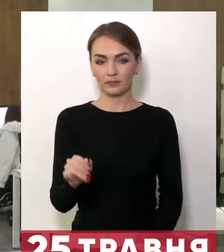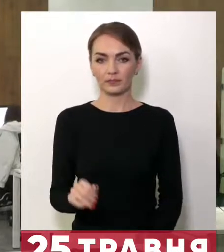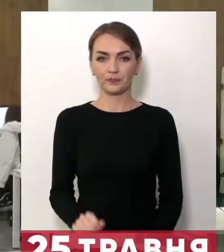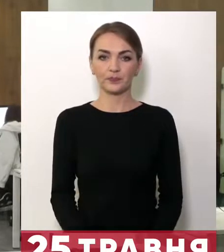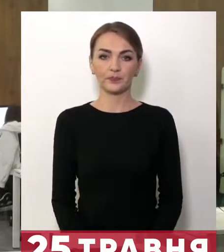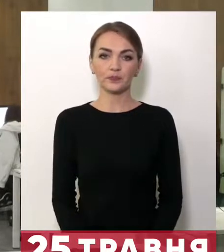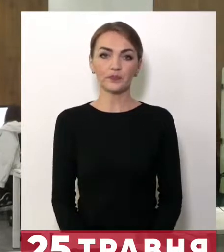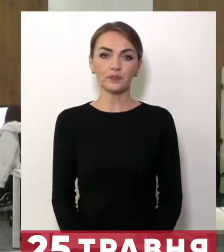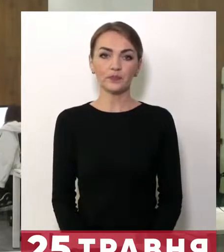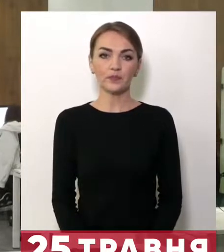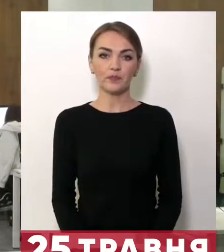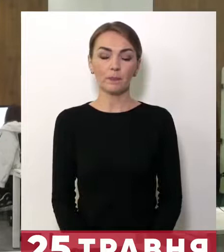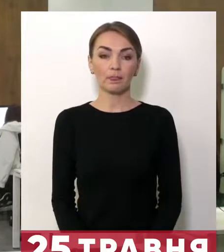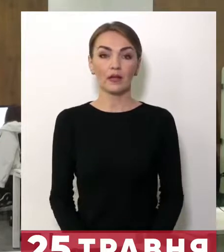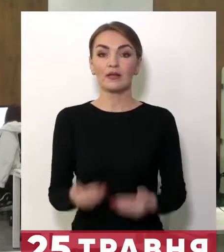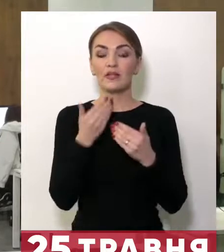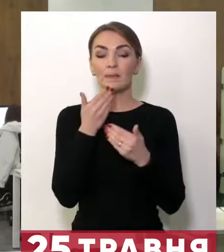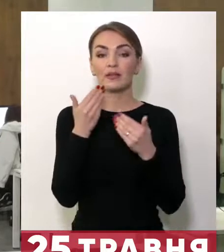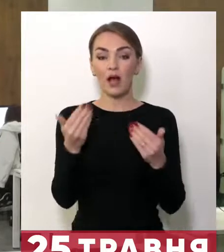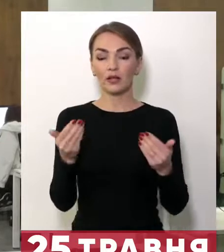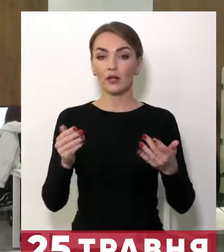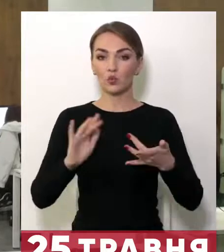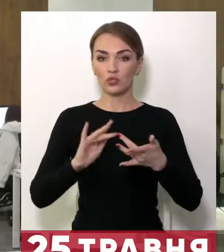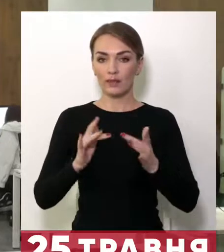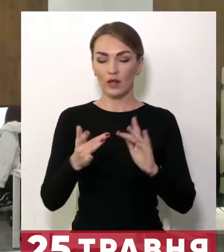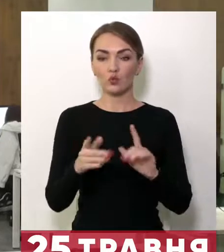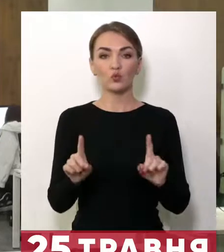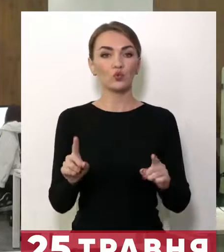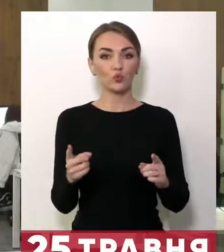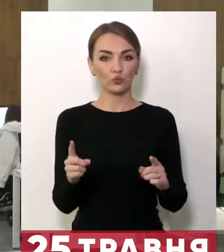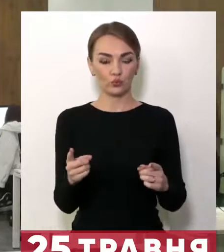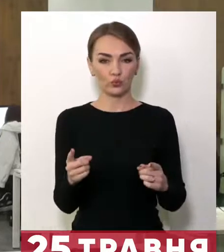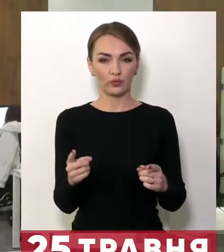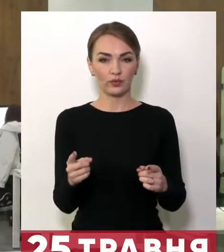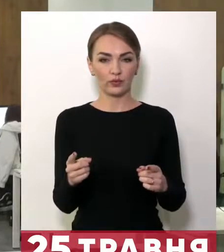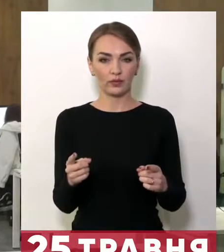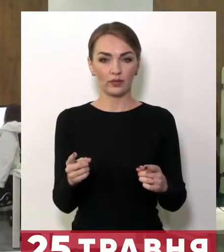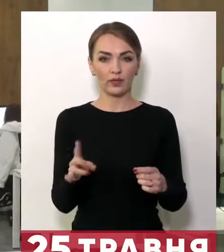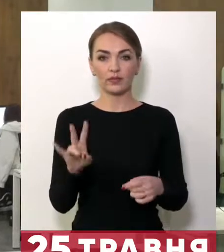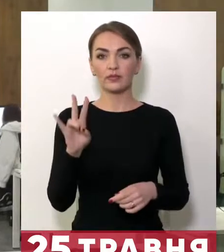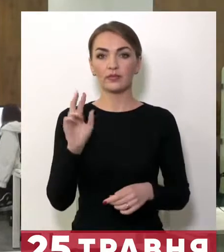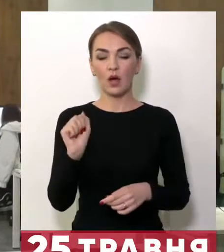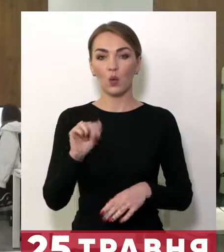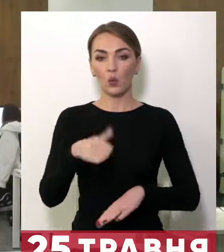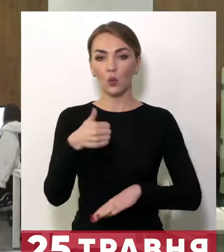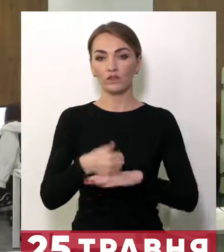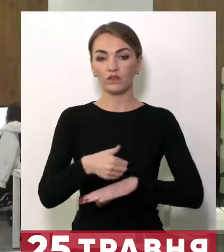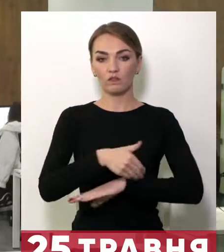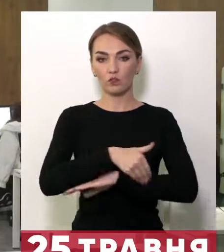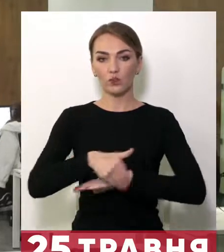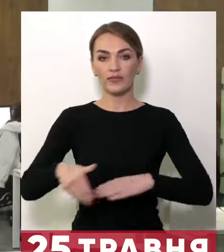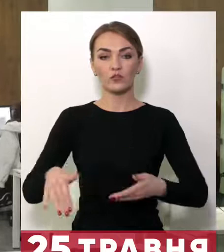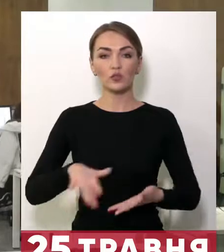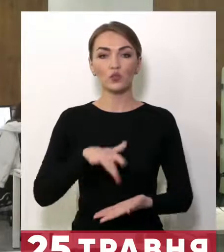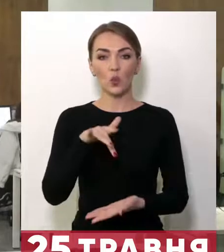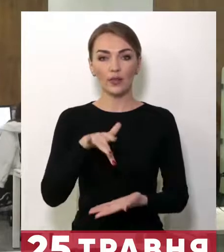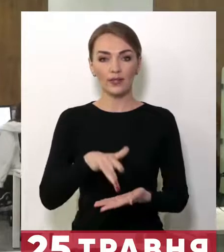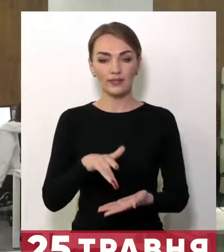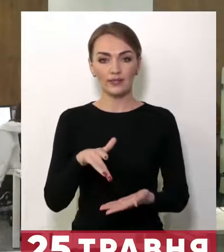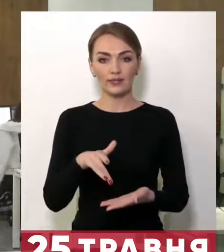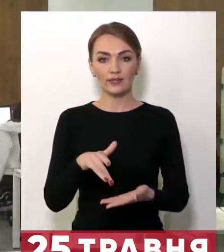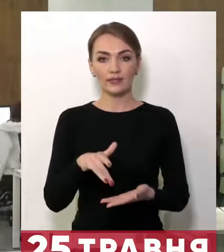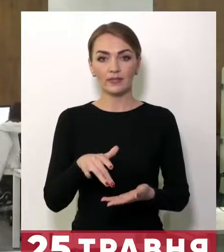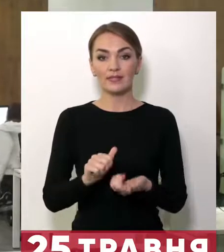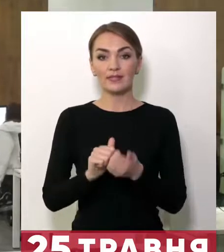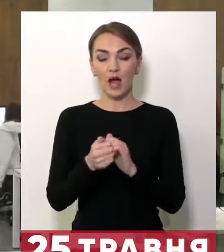інформації. Запитання соцмереж, чому на головній вулиці столиці